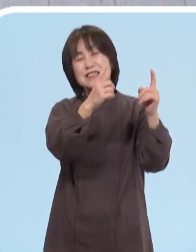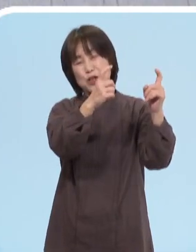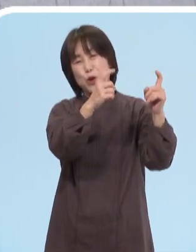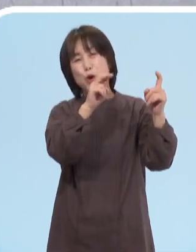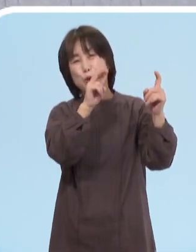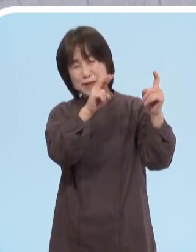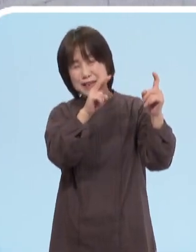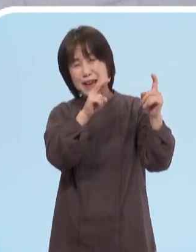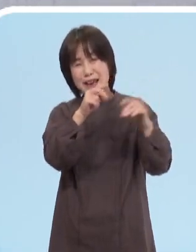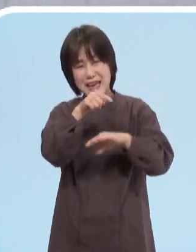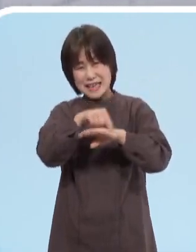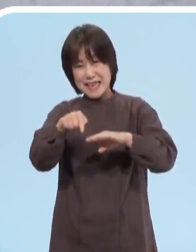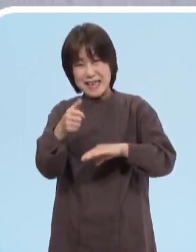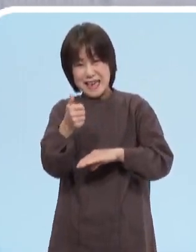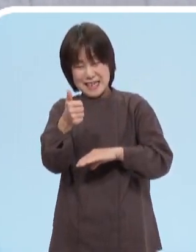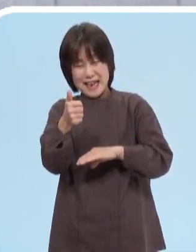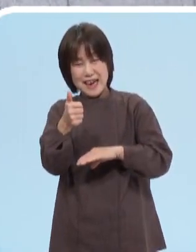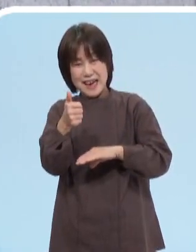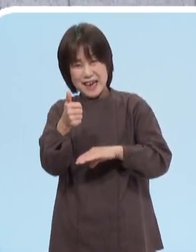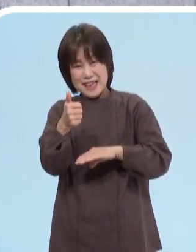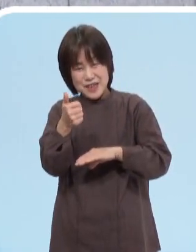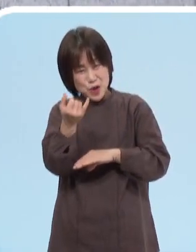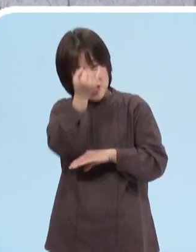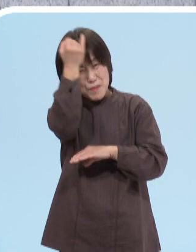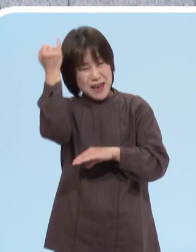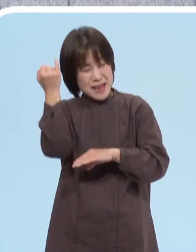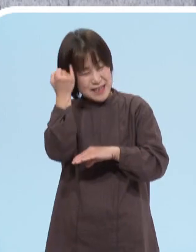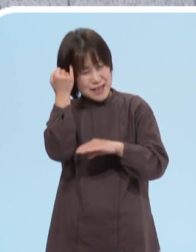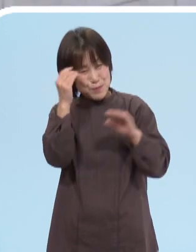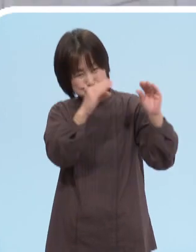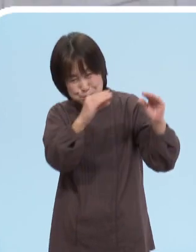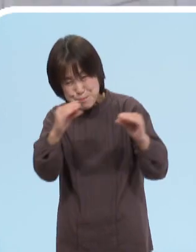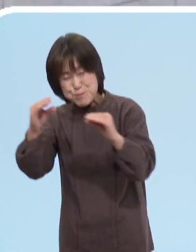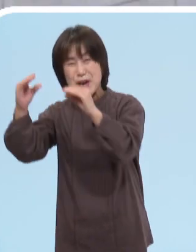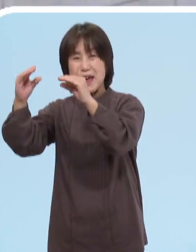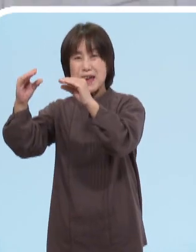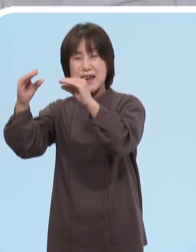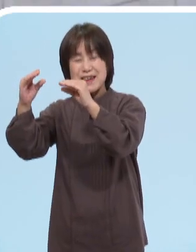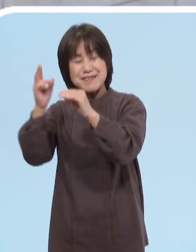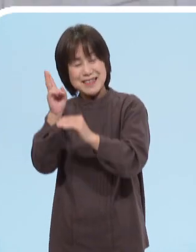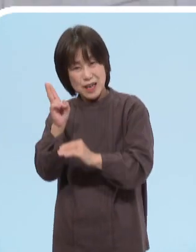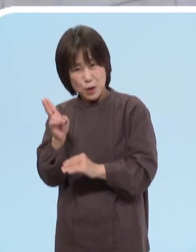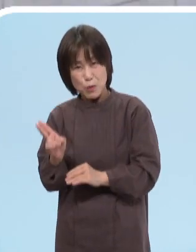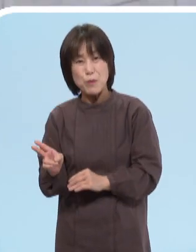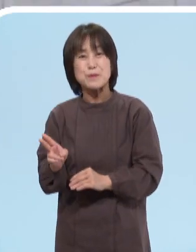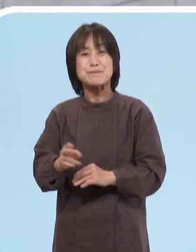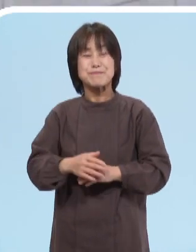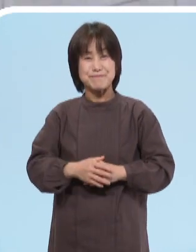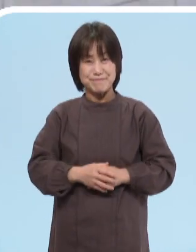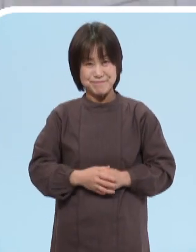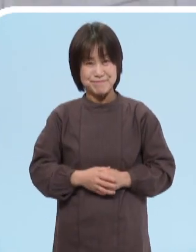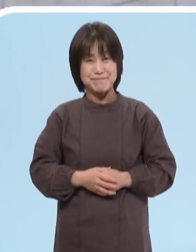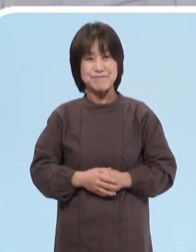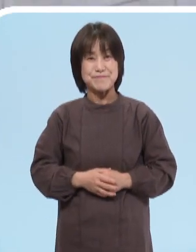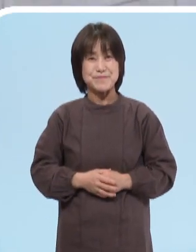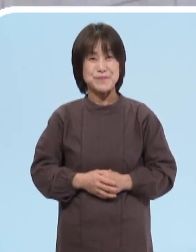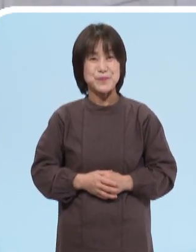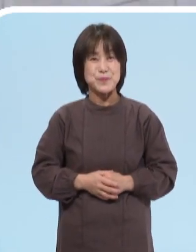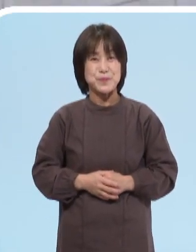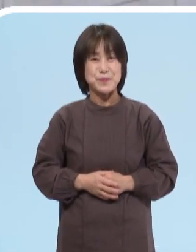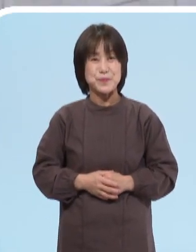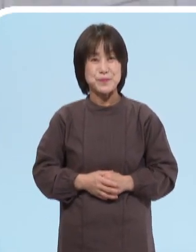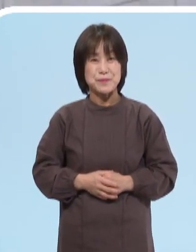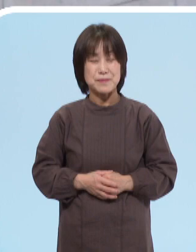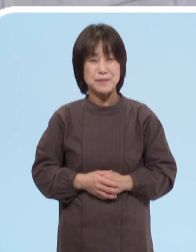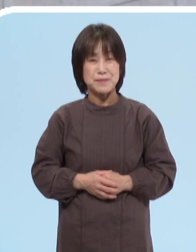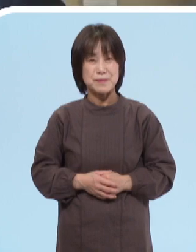うも丹下健三がこれをイメージしたんちゃうかなというような。 なるほど、はい、